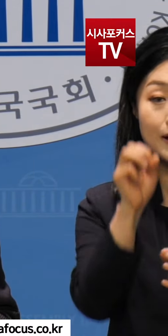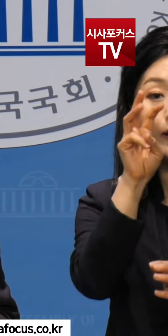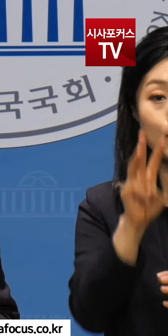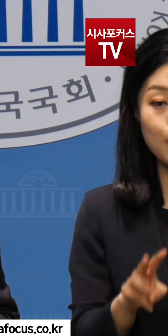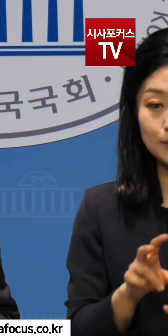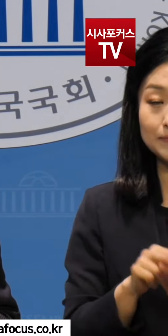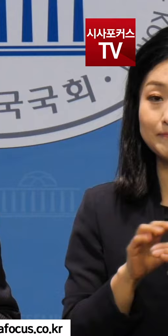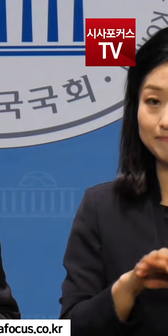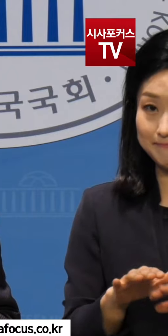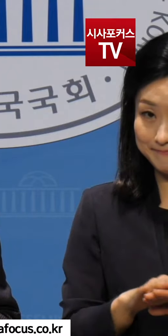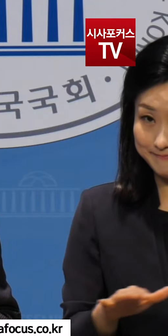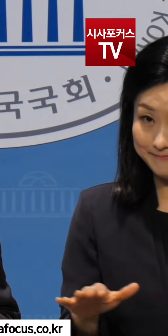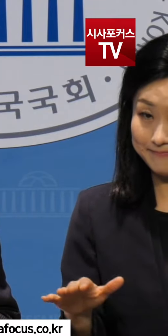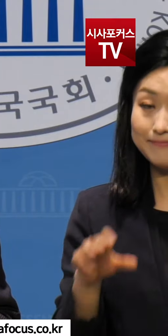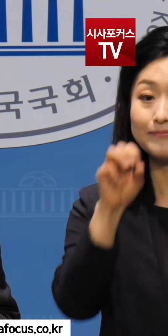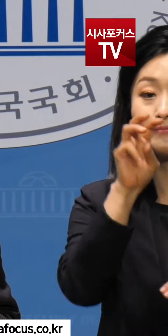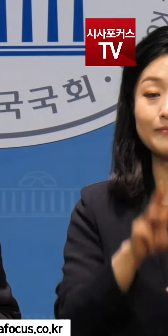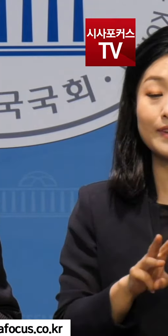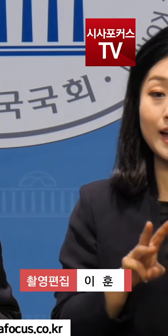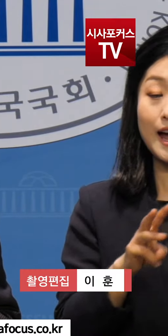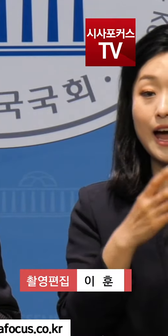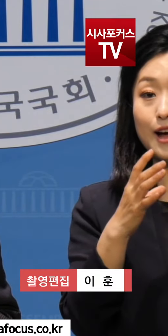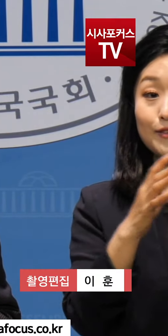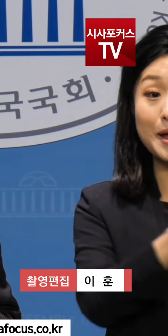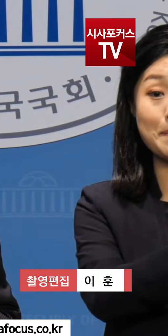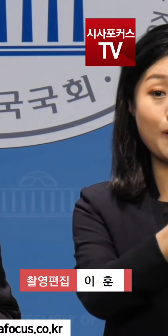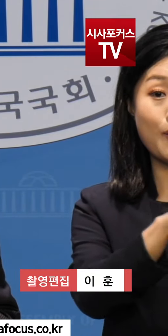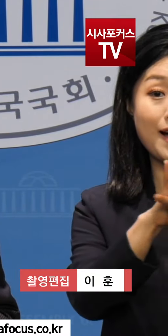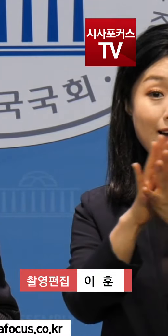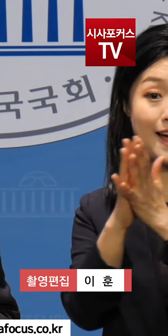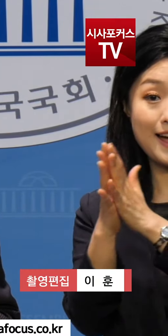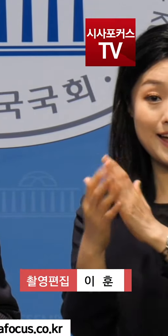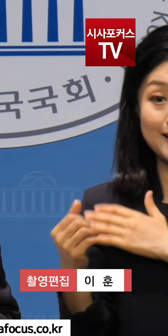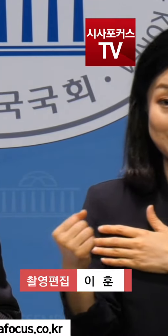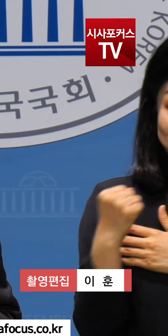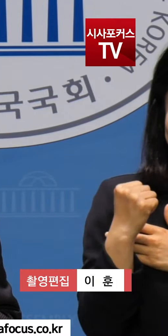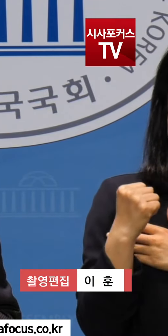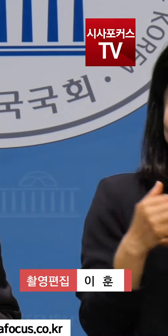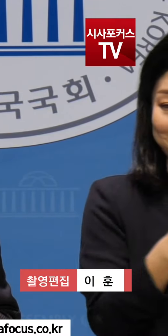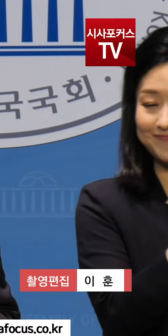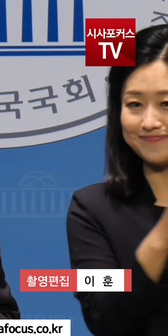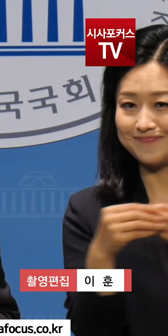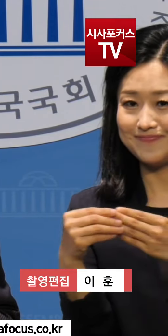현안을 해결하고 광주가 대한민국의 변화의 주도 역할을 하는,